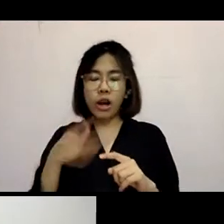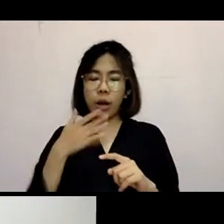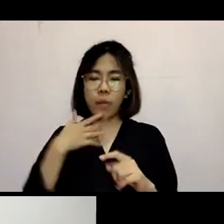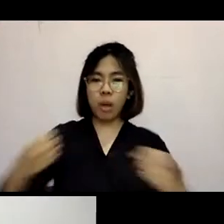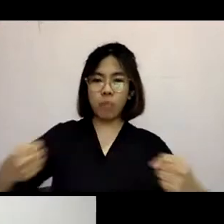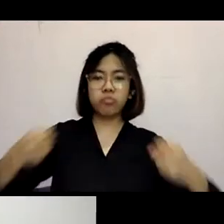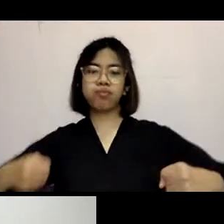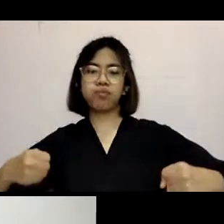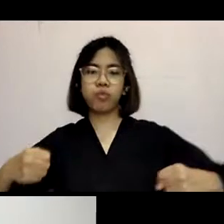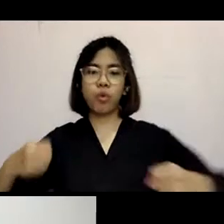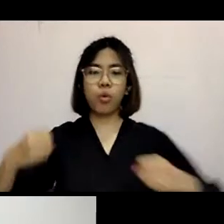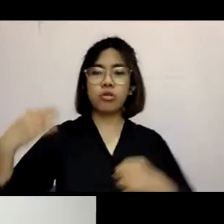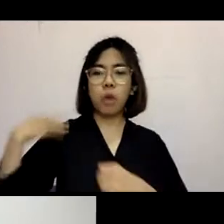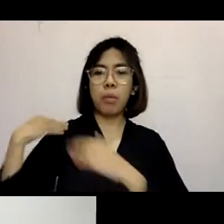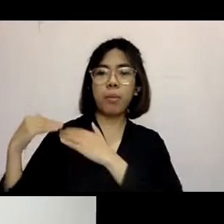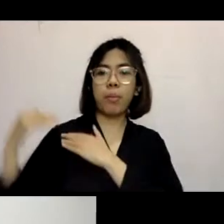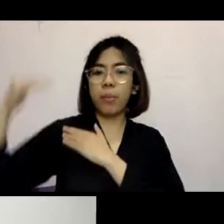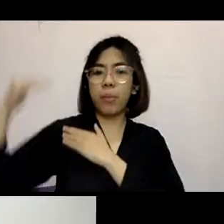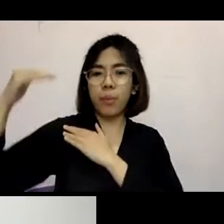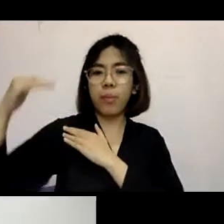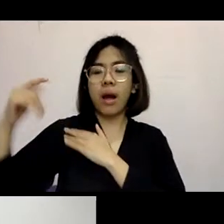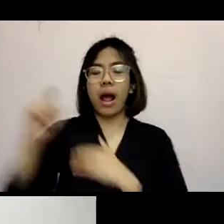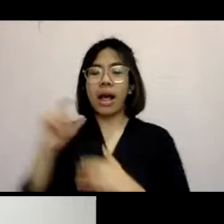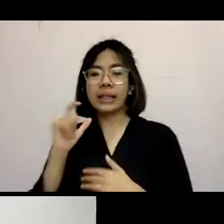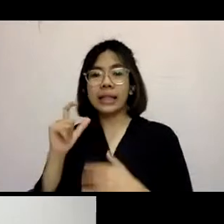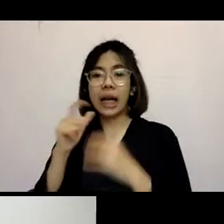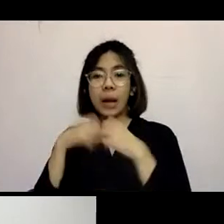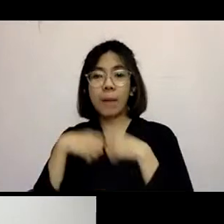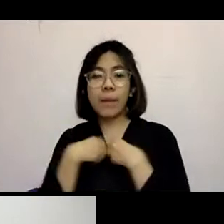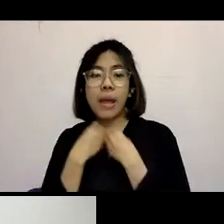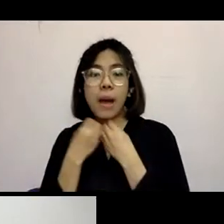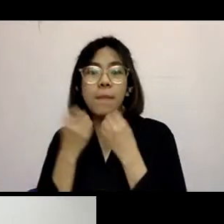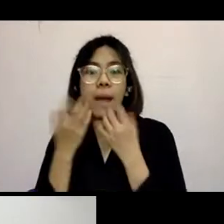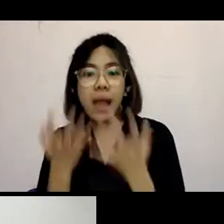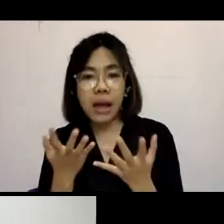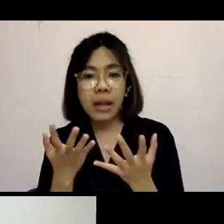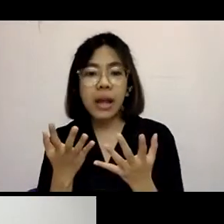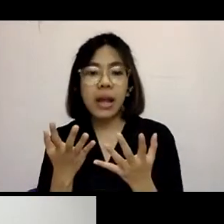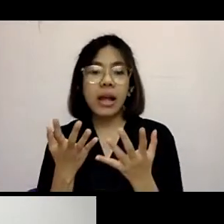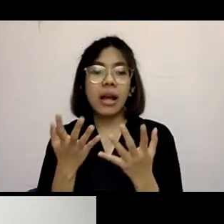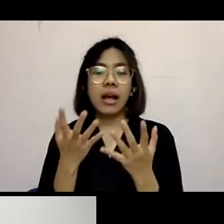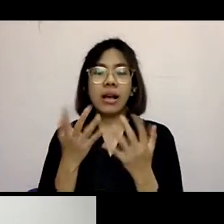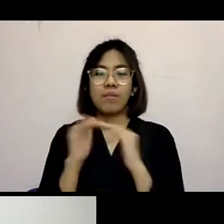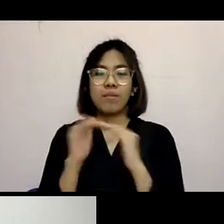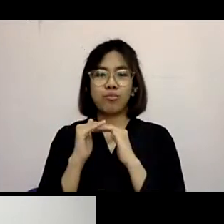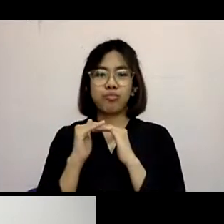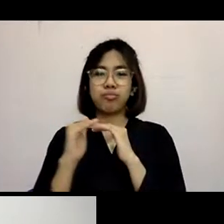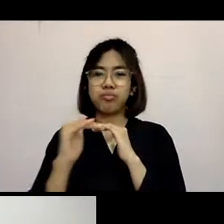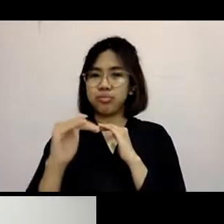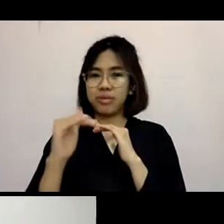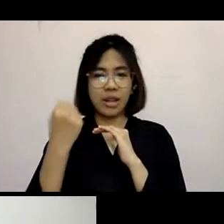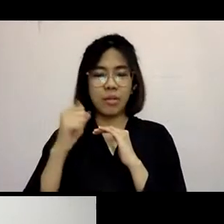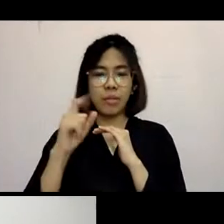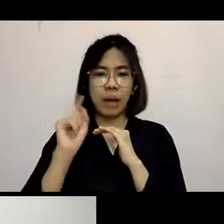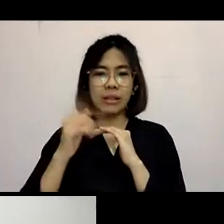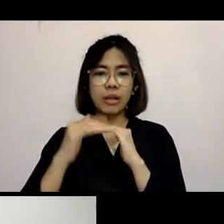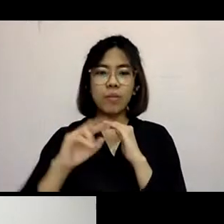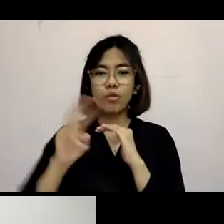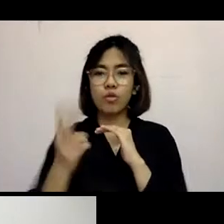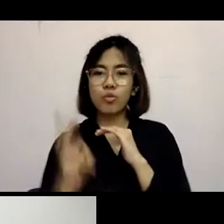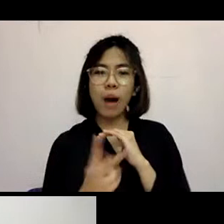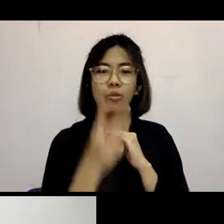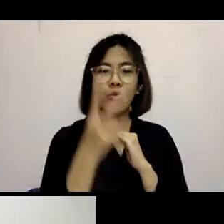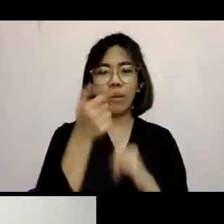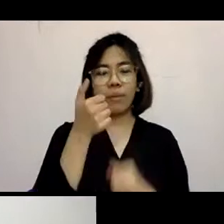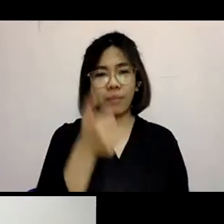sejati enggak enggak enggak pernah eh enggak pernah aktif gitu ya dia selalu dinamis dan selalu berubah-rubah gitu